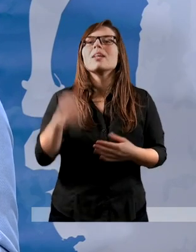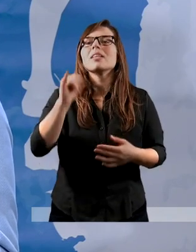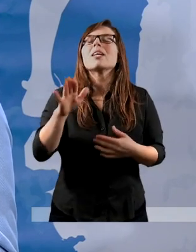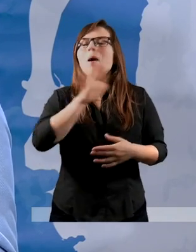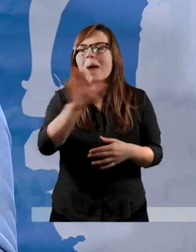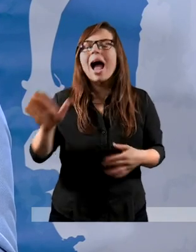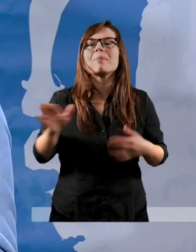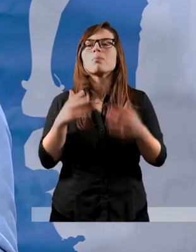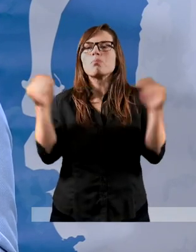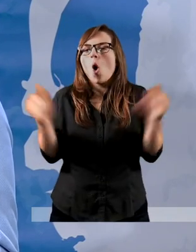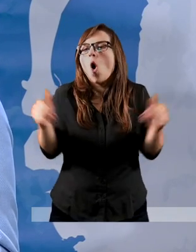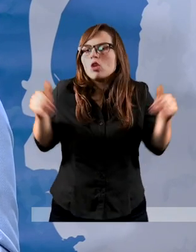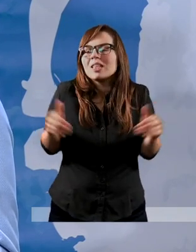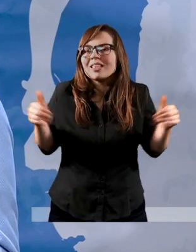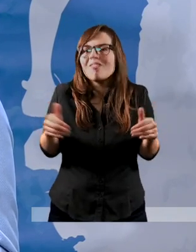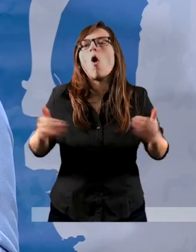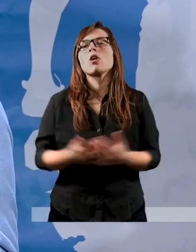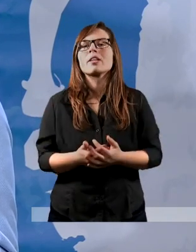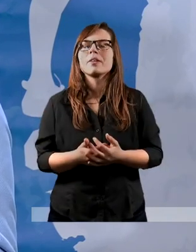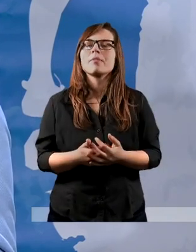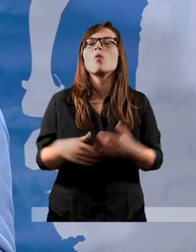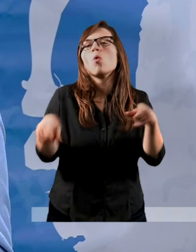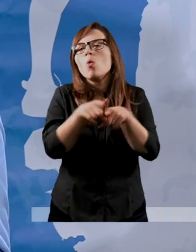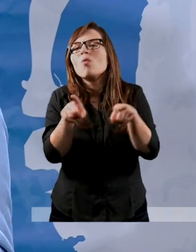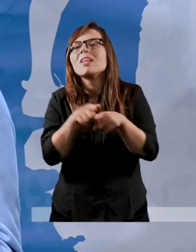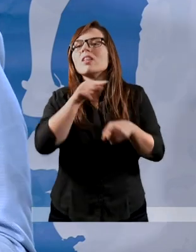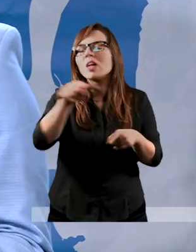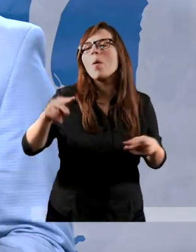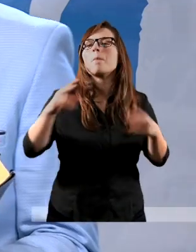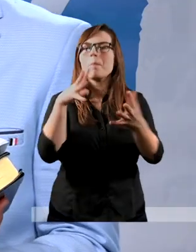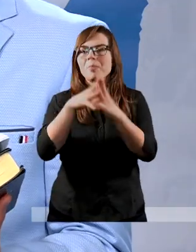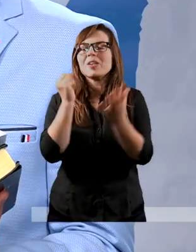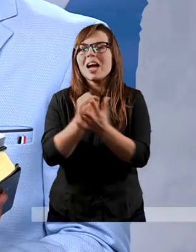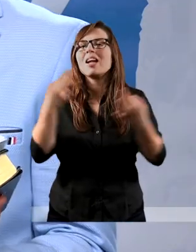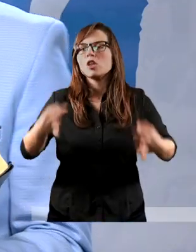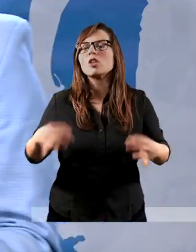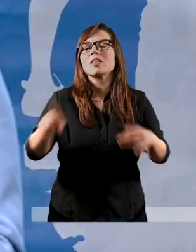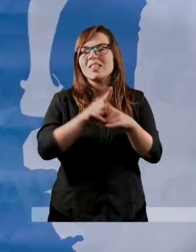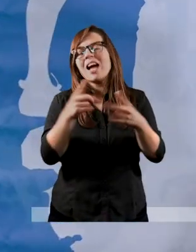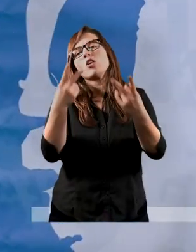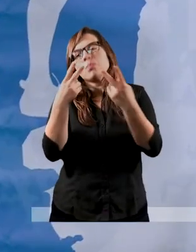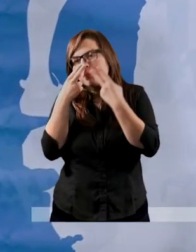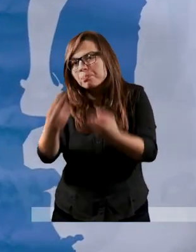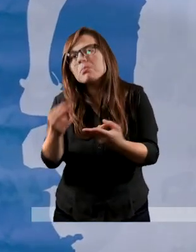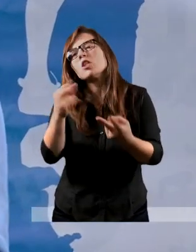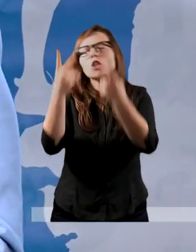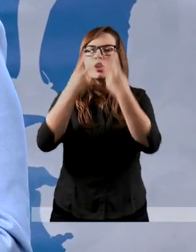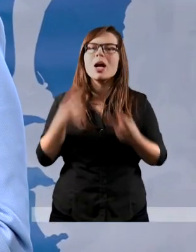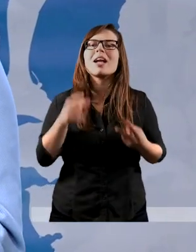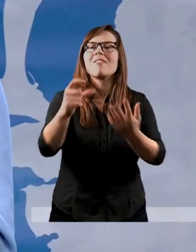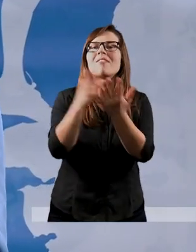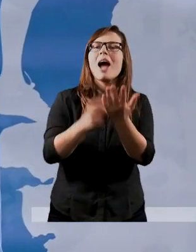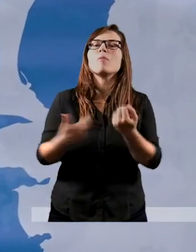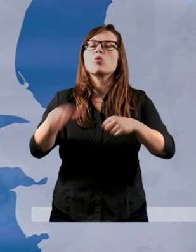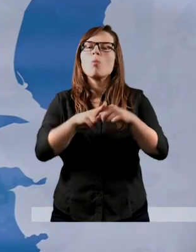i mamy możliwość my również no, te przykazania dzisiaj mieć i czytać. I ten fragment,